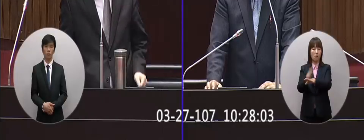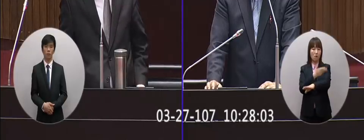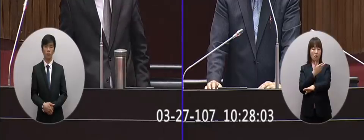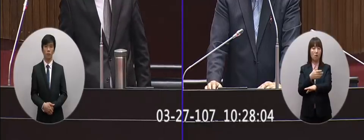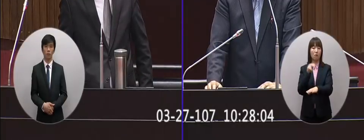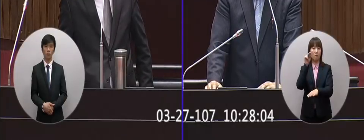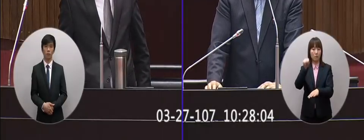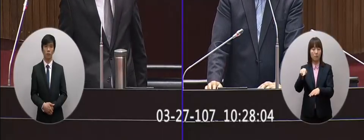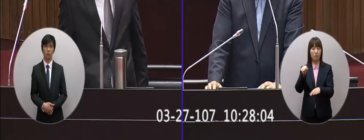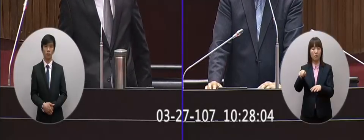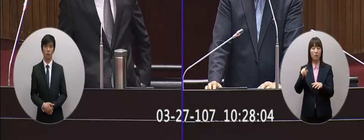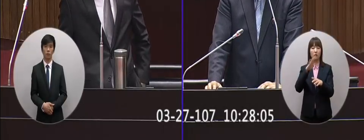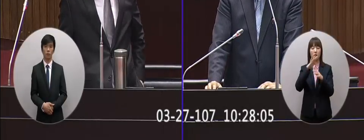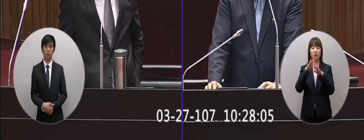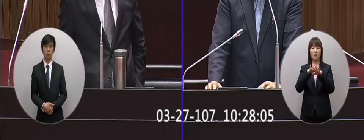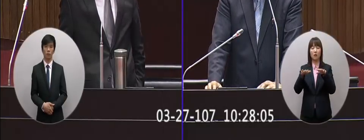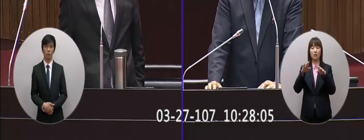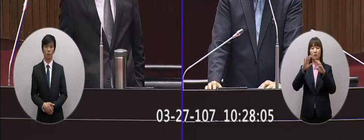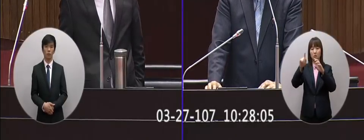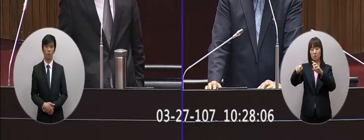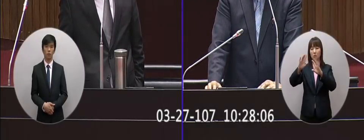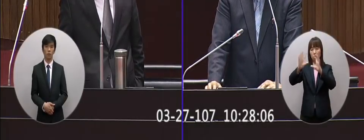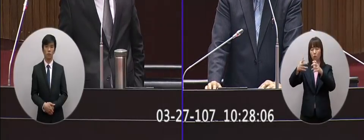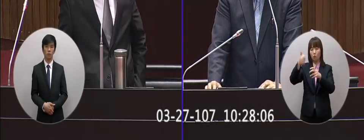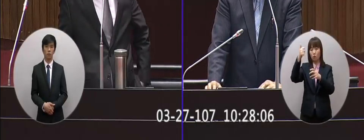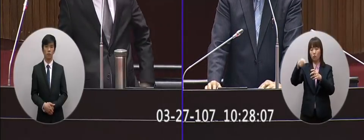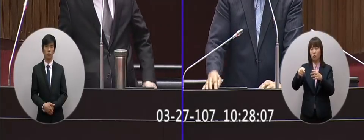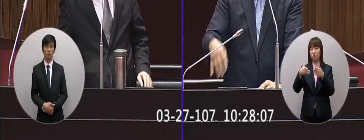也看到了安倍首相啊，